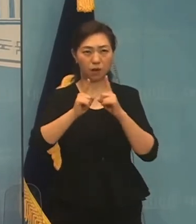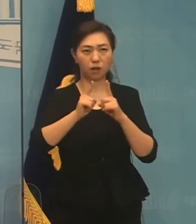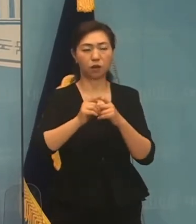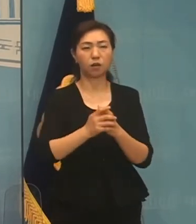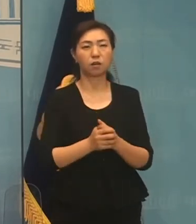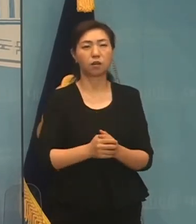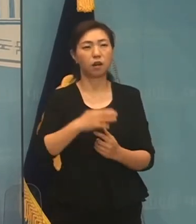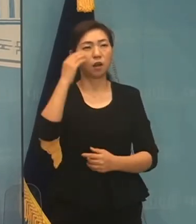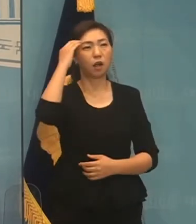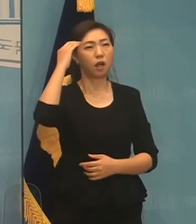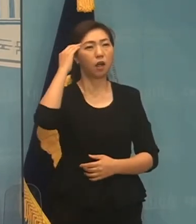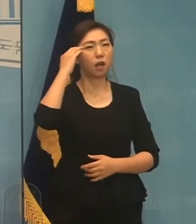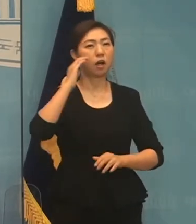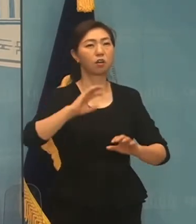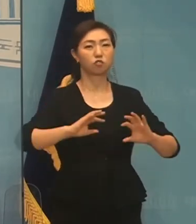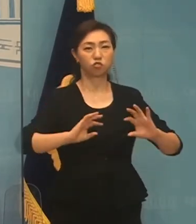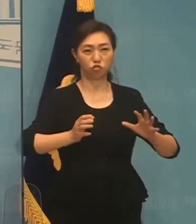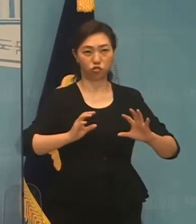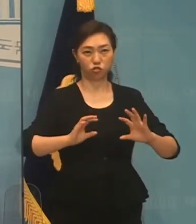대한민국을